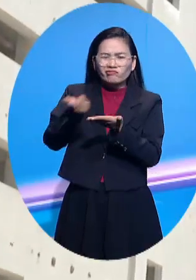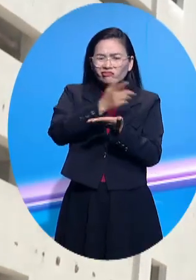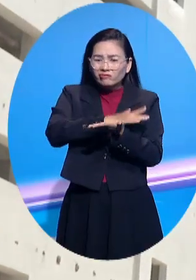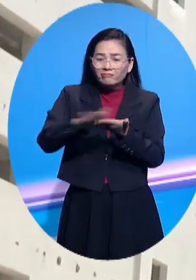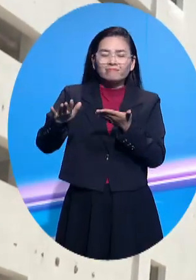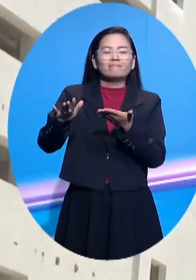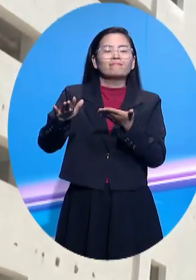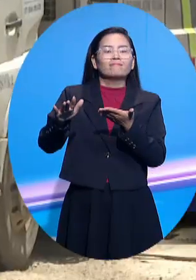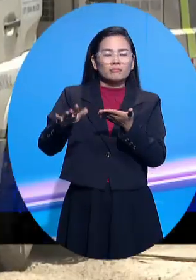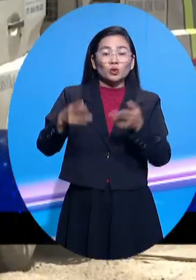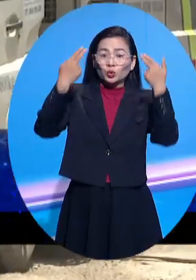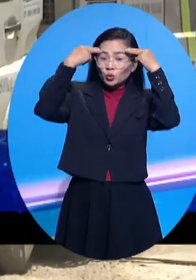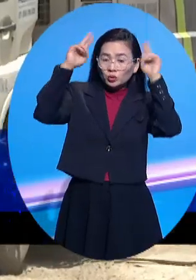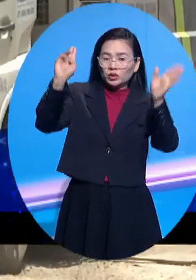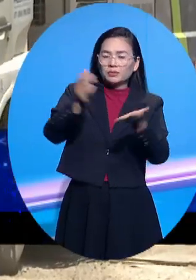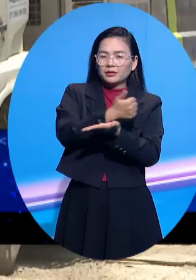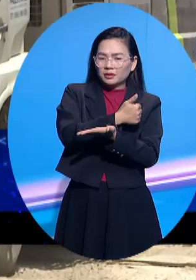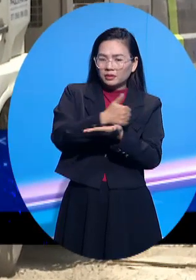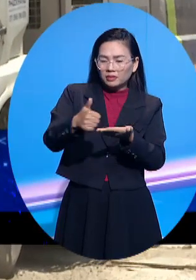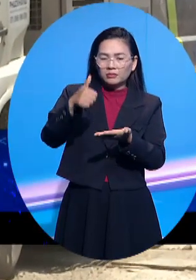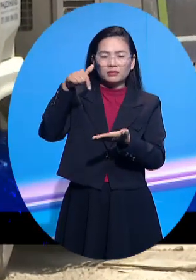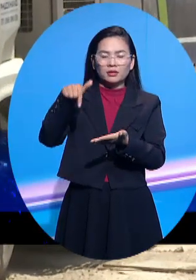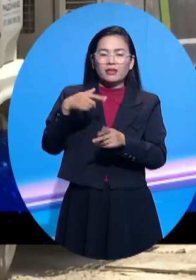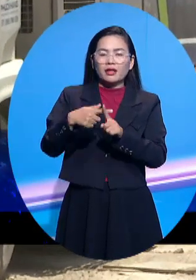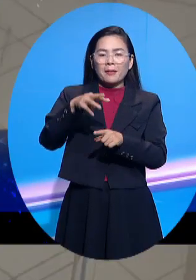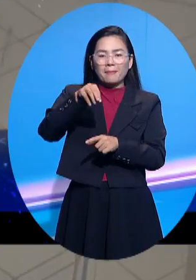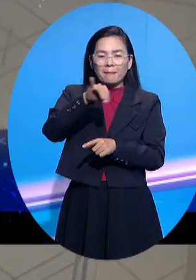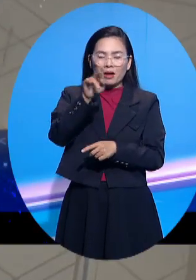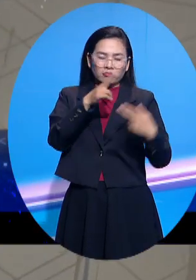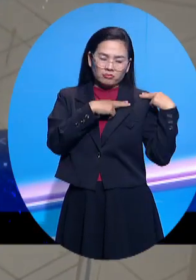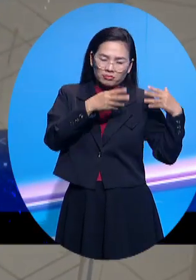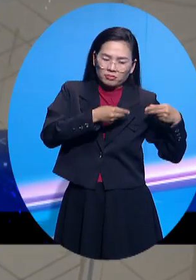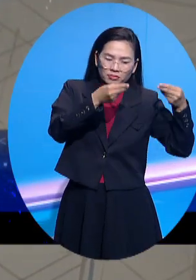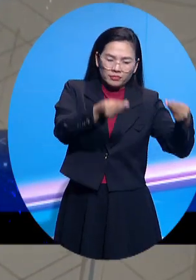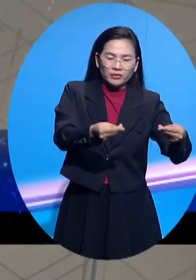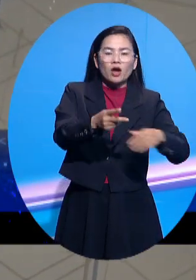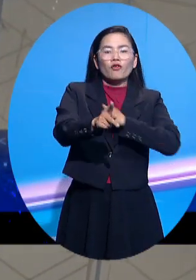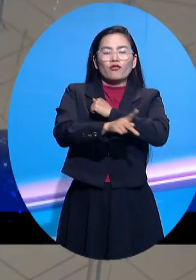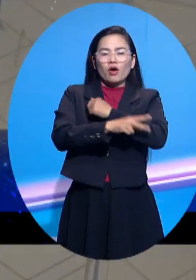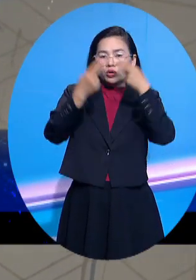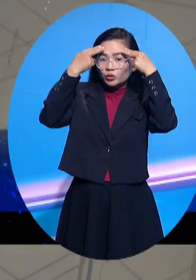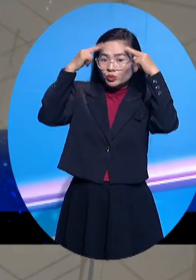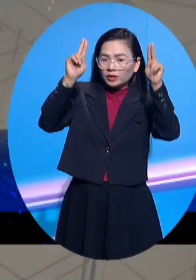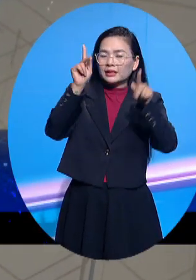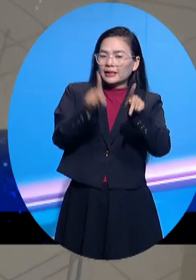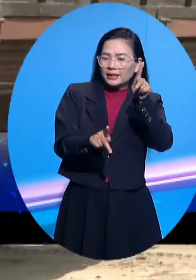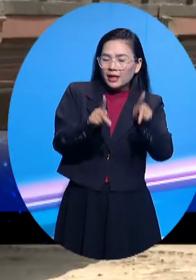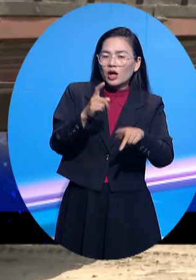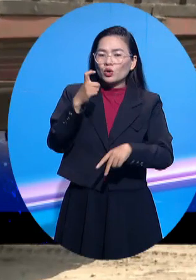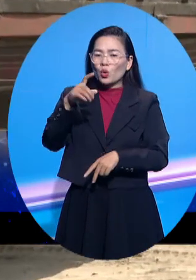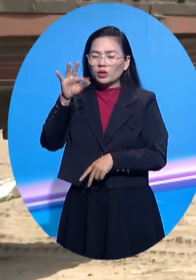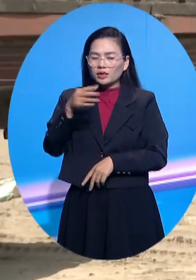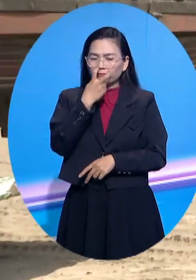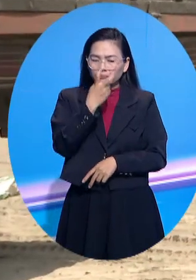khai dự án trọng điểm chủ tịch Ủy ban Nhân dân Thành phố Phan Văn mãi đã giao nhiệm vụ trực tiếp cho hai phó chủ tịch phủ trách kinh tế và đô thị theo